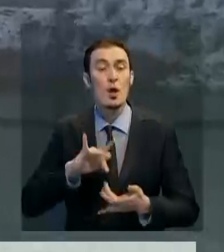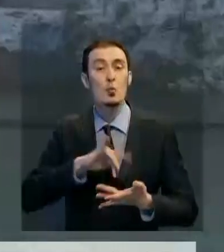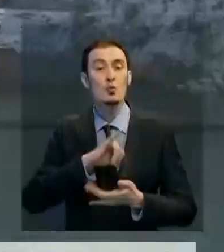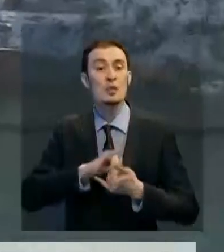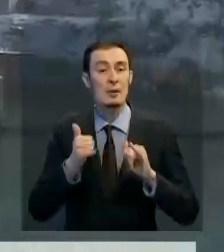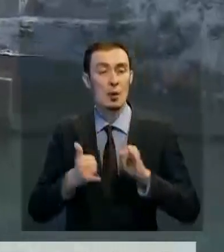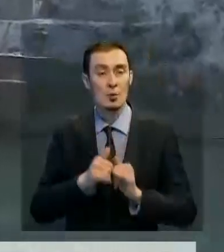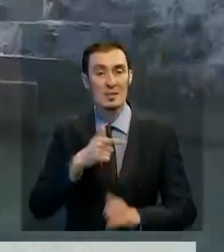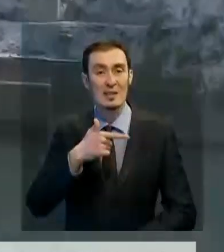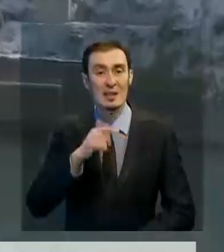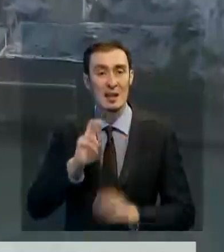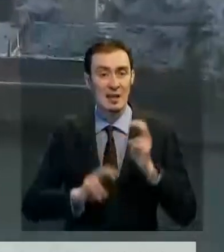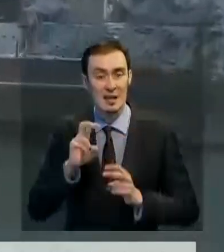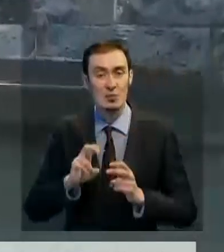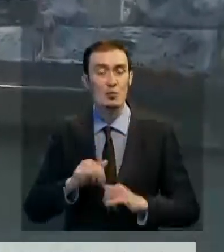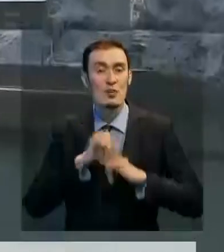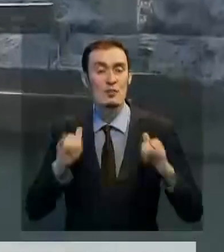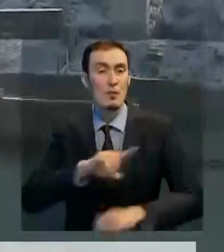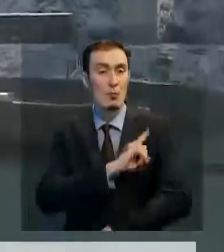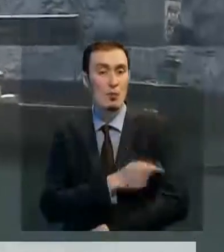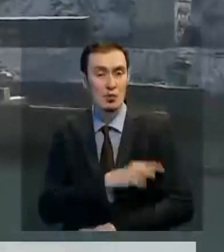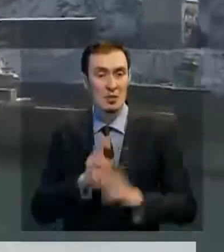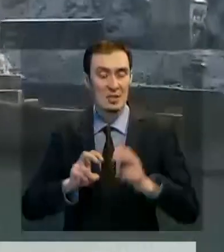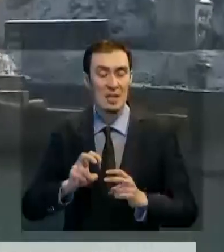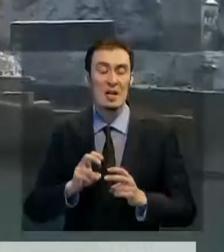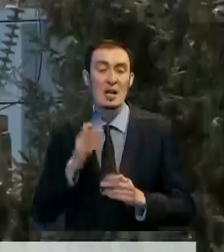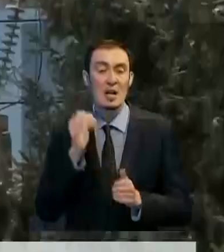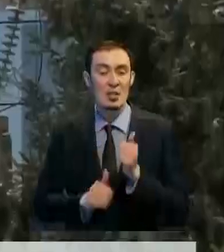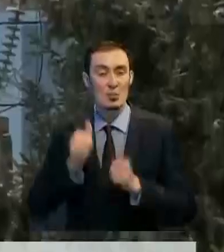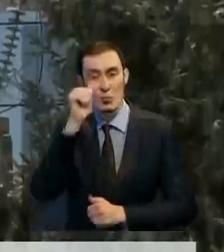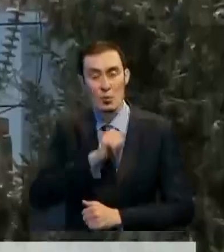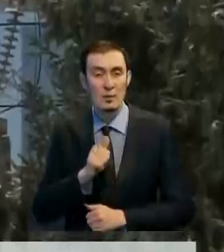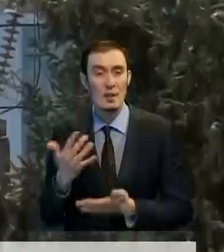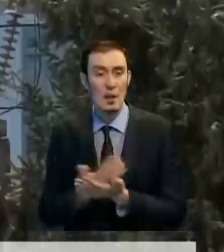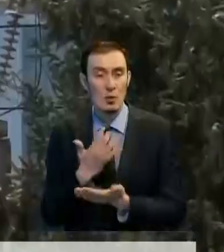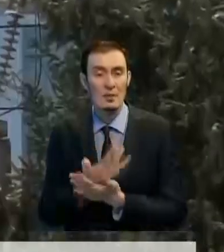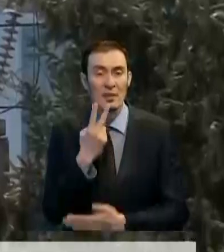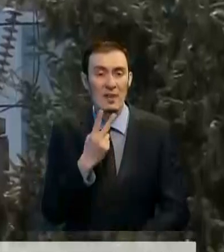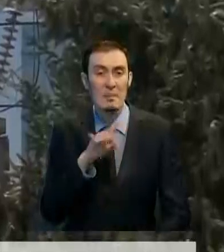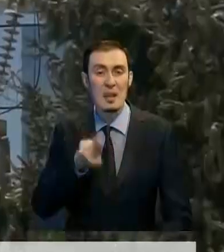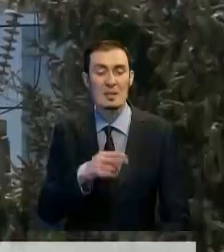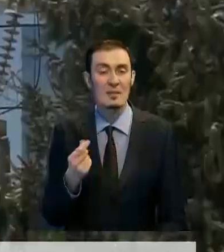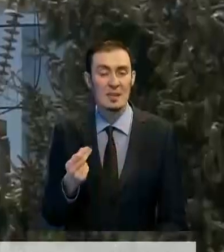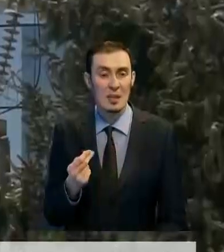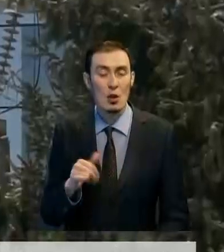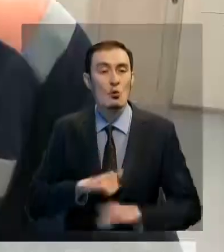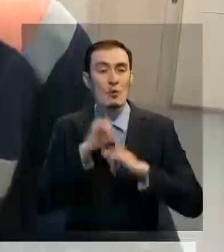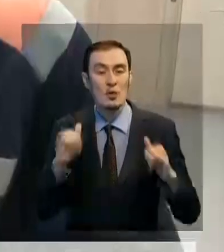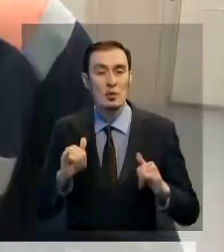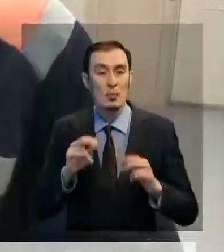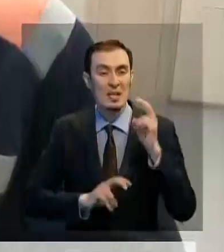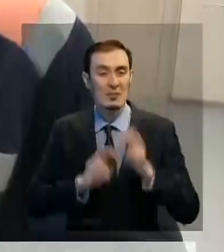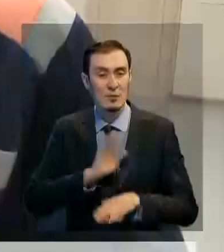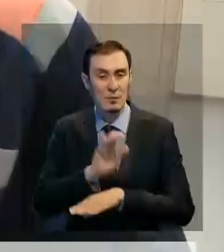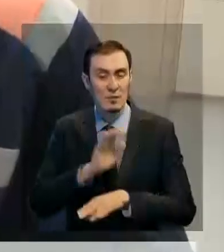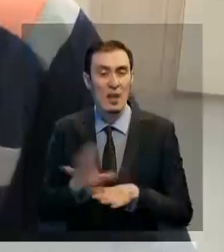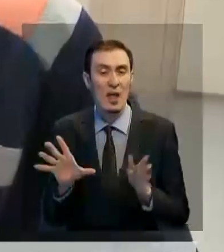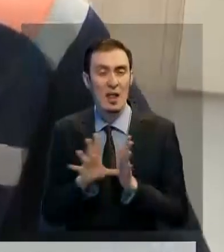Усть-Каменогорской ГЭС собираются наращивать энергомощности. Станция с ежегодным валовым доходом до 2 миллиардов тенге увеличит объемы